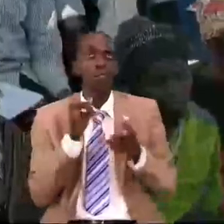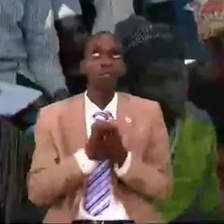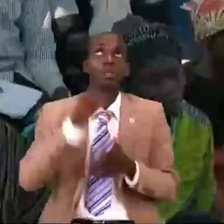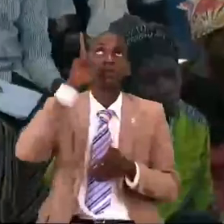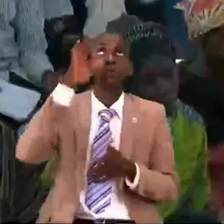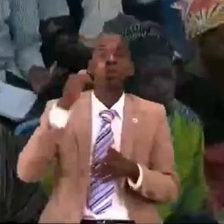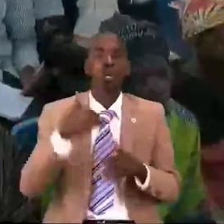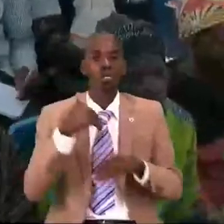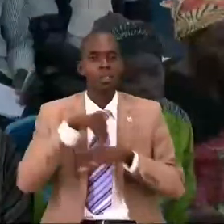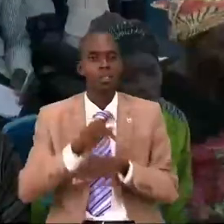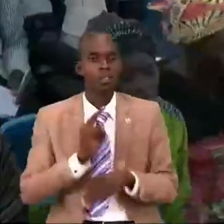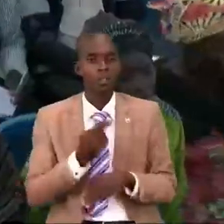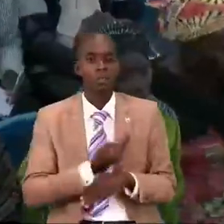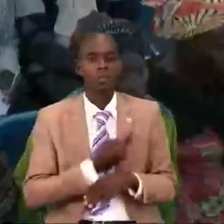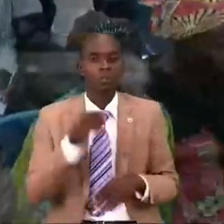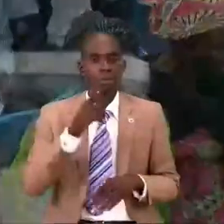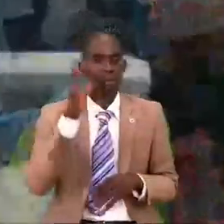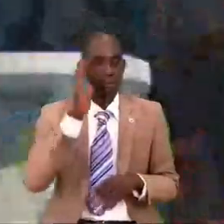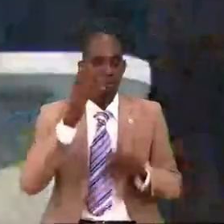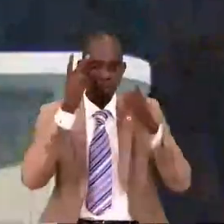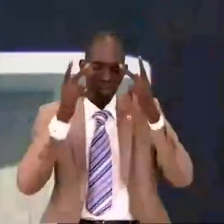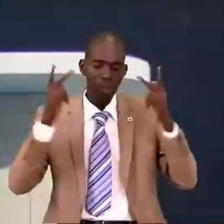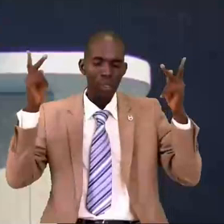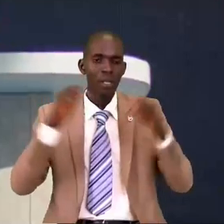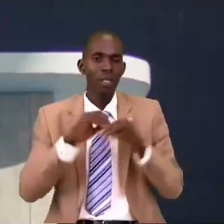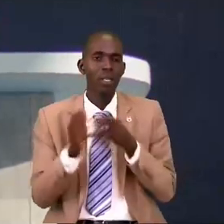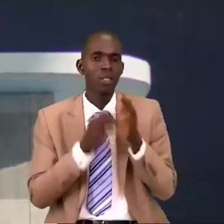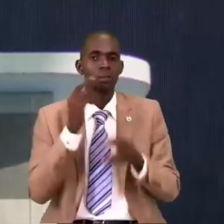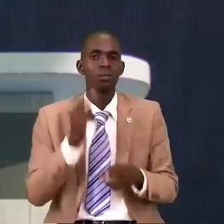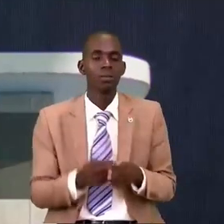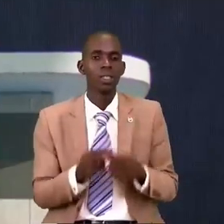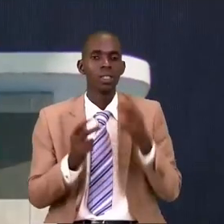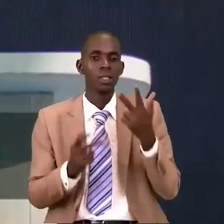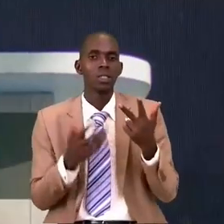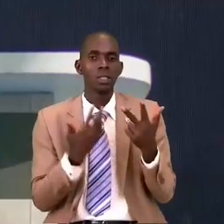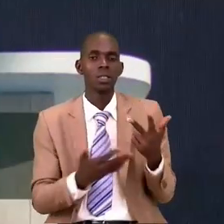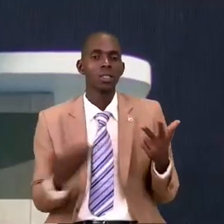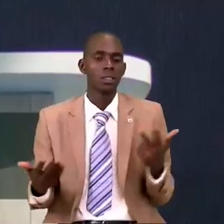Jésus. Trois éléments. Premièrement, le commandement